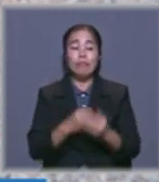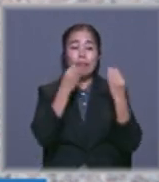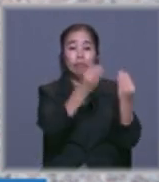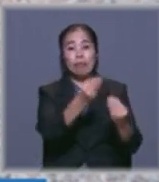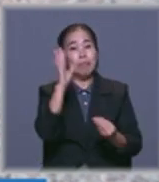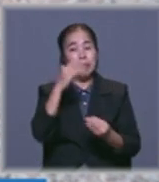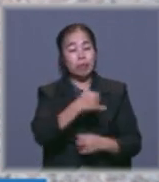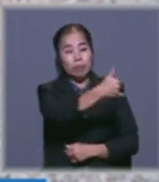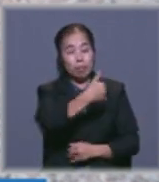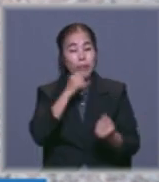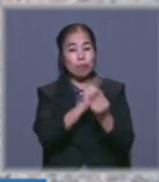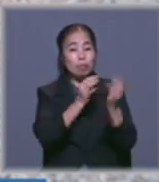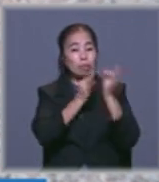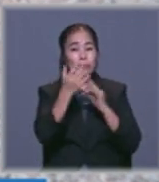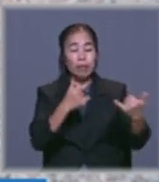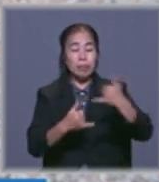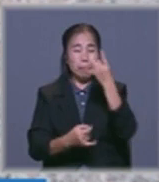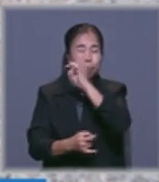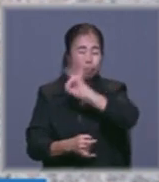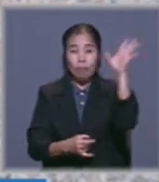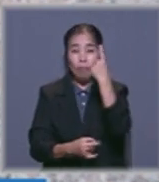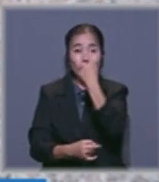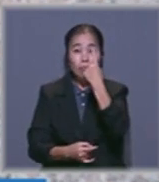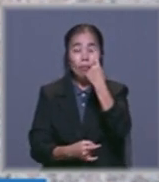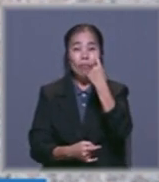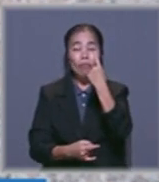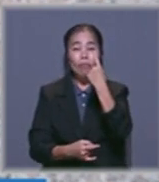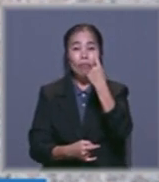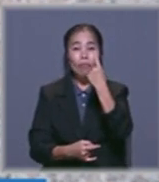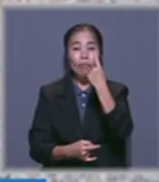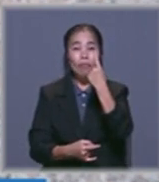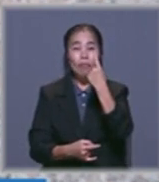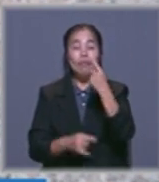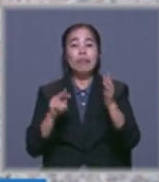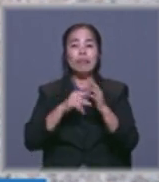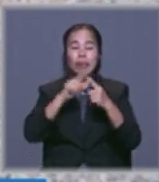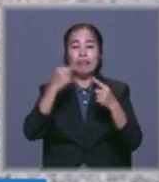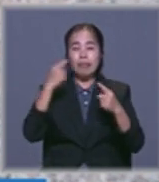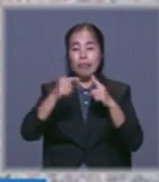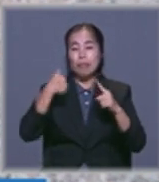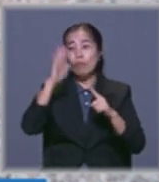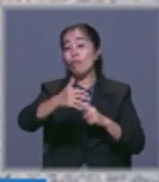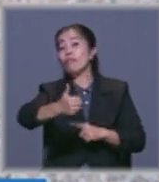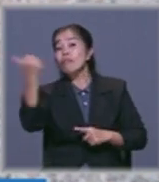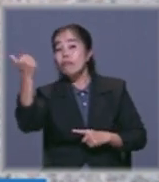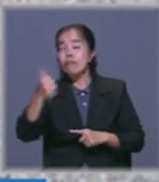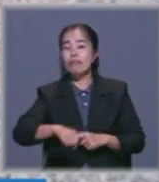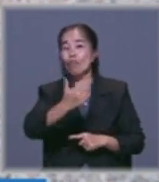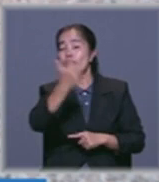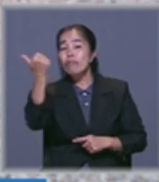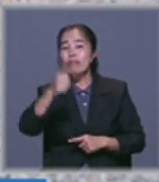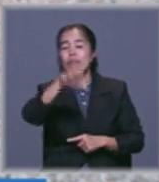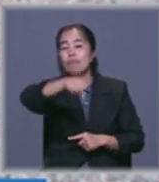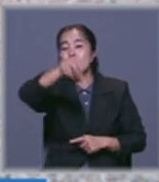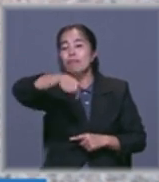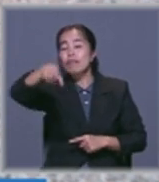ธรไปชี้แจงเพียง1ครั้งเท่านั้นเปิดโอกาสนะครับจะเรียกคนอื่นๆมาสอบสวนนะครับเรียกคุณสมพ